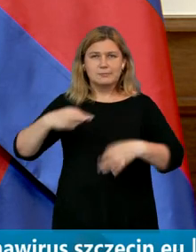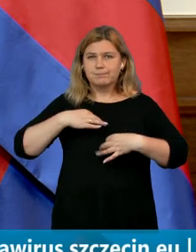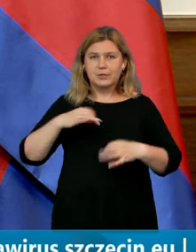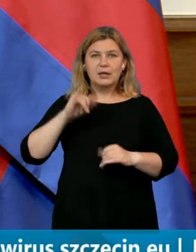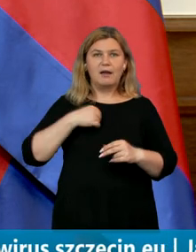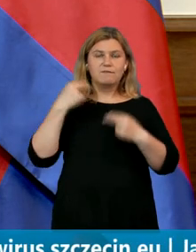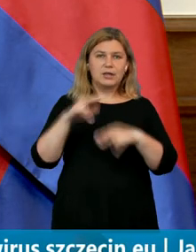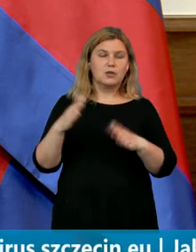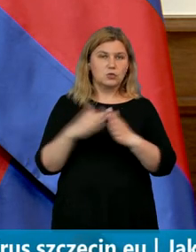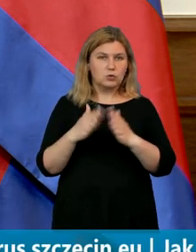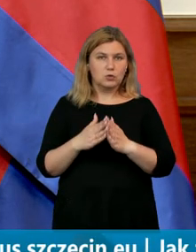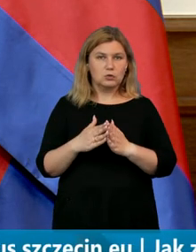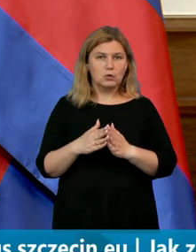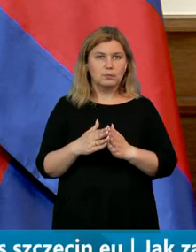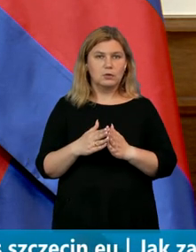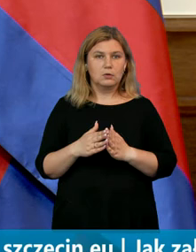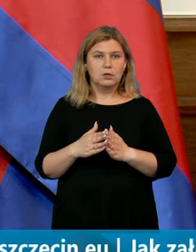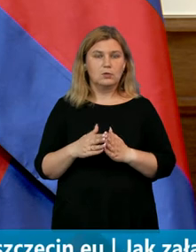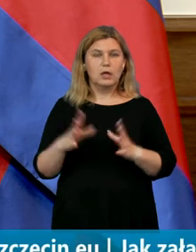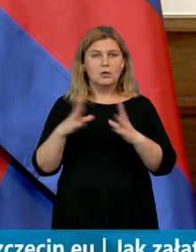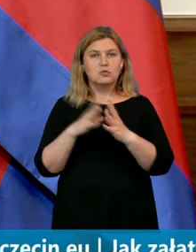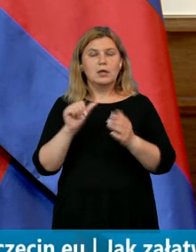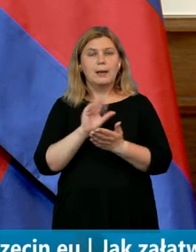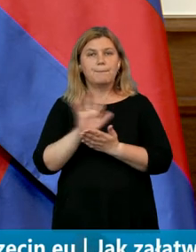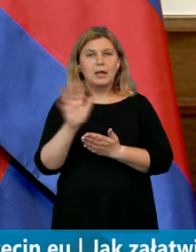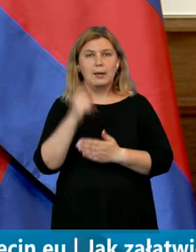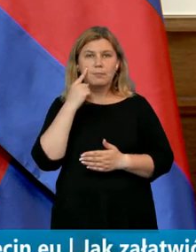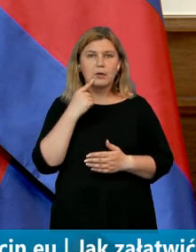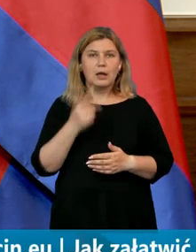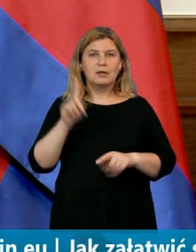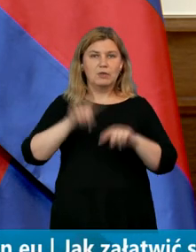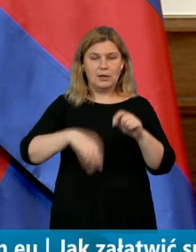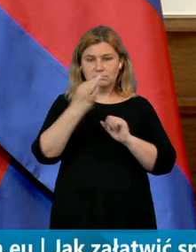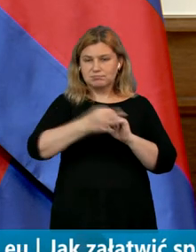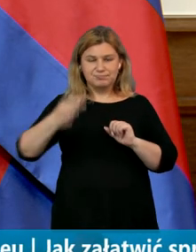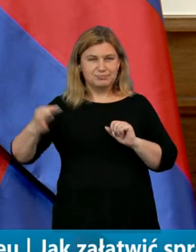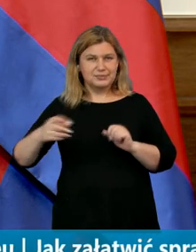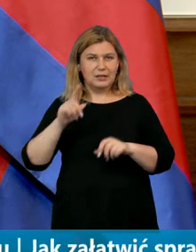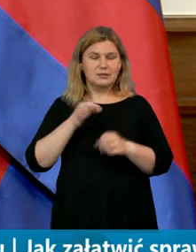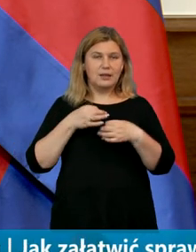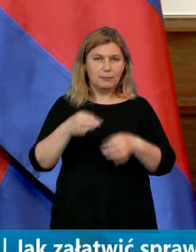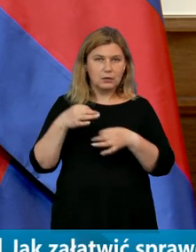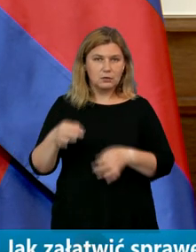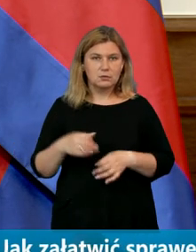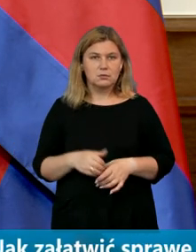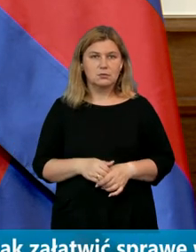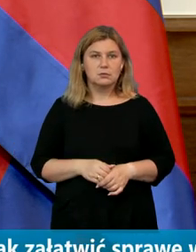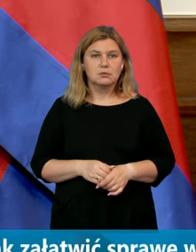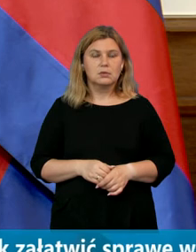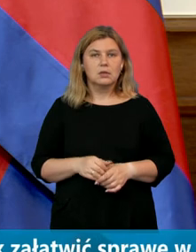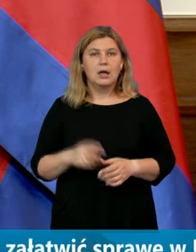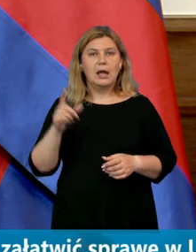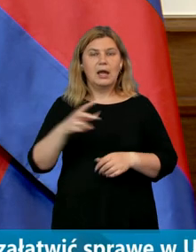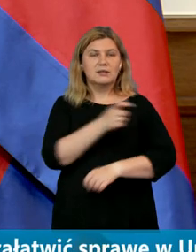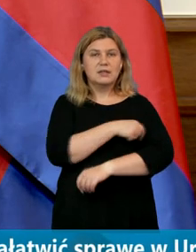do domu, to w ciągu 10-15 minut miałem dziesiątki źle zaparkowanych aut i tak jest codziennie. Panie Krzysztofie, Straż Miejska